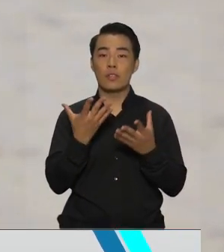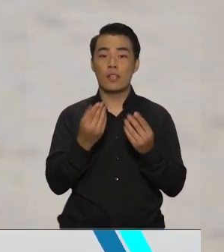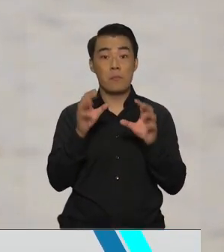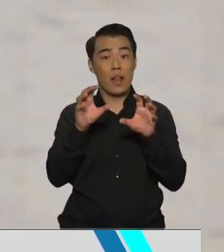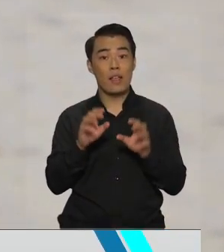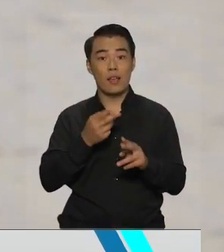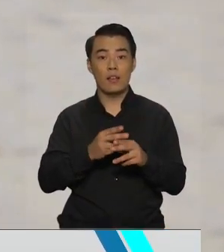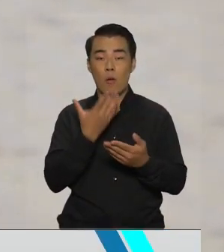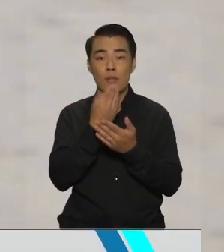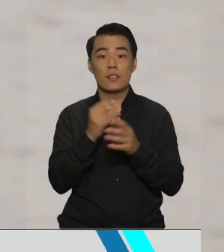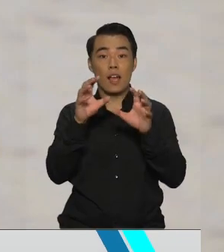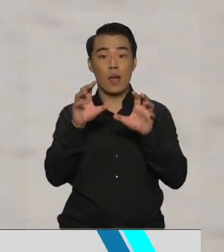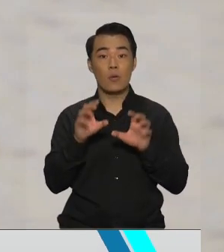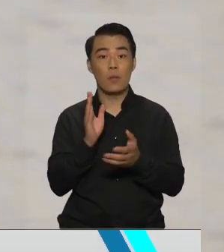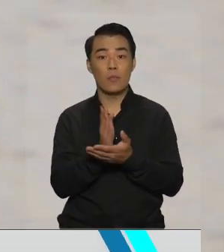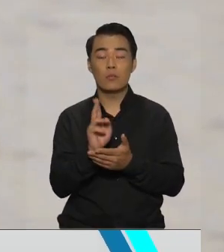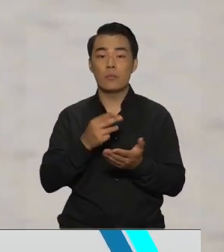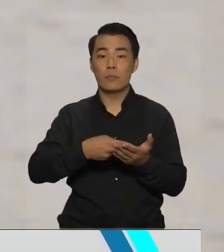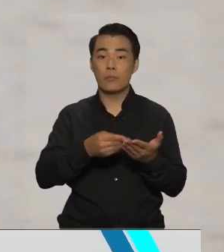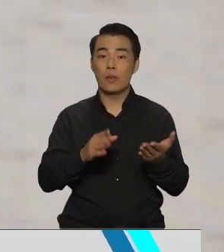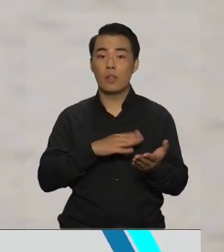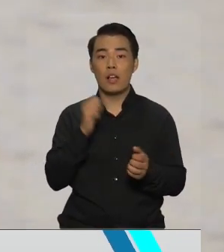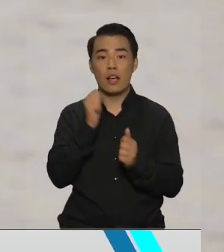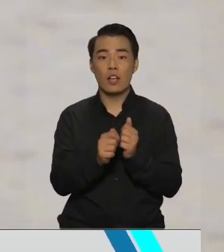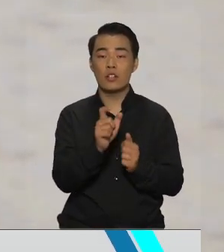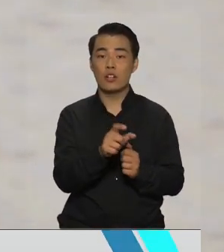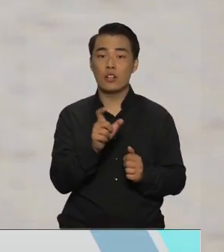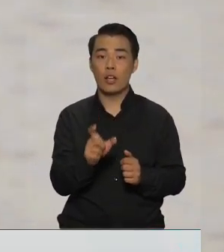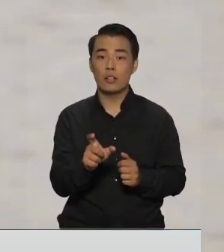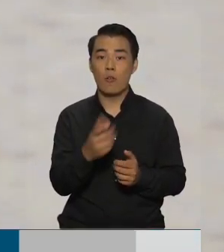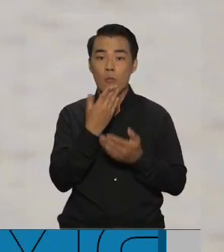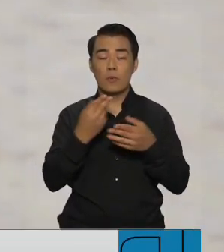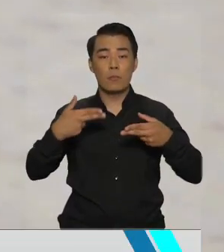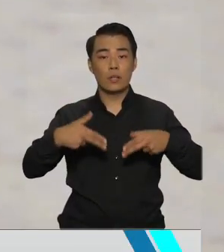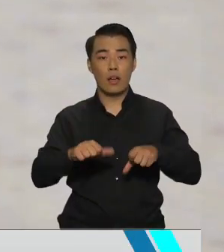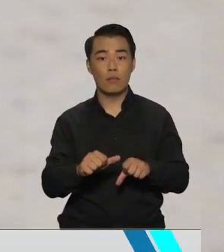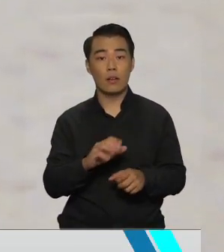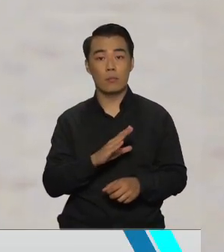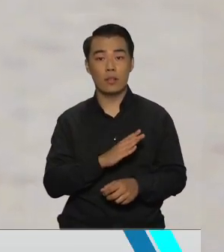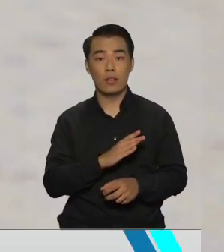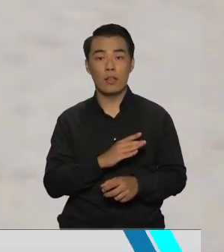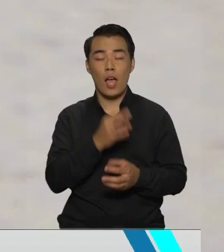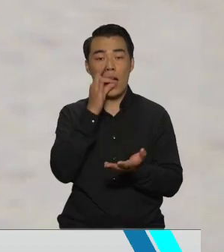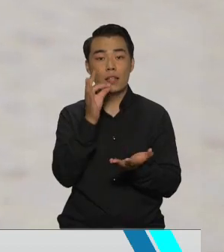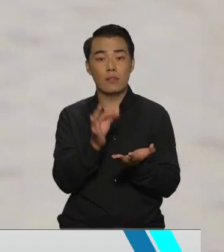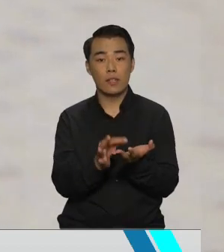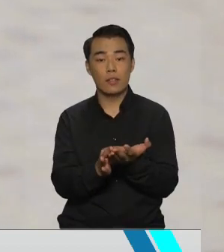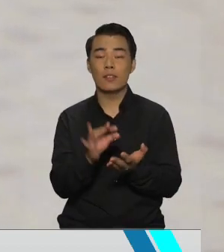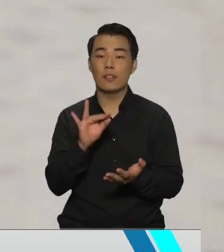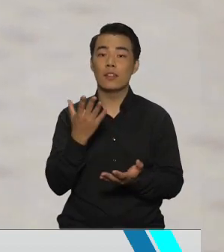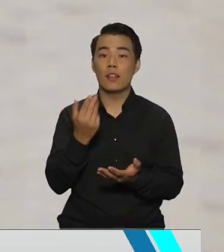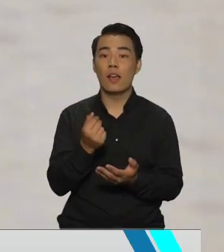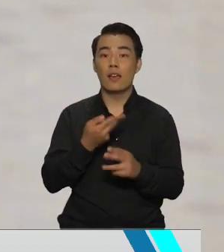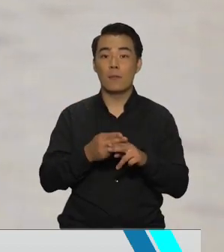основной закон, в котором прописаны каждого гражданина права, его ответственность, конечно, и